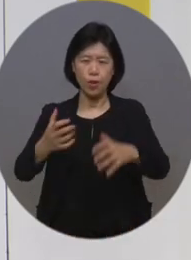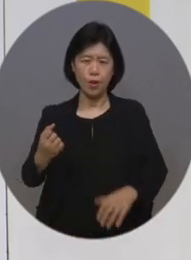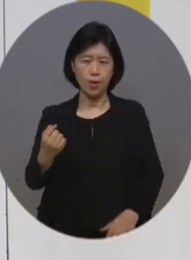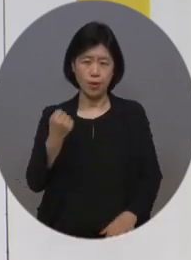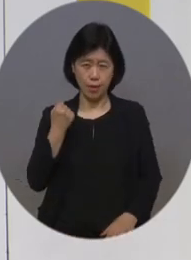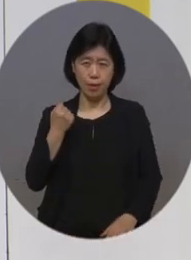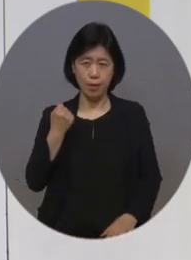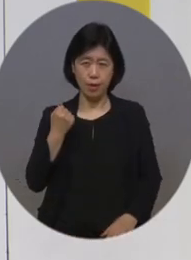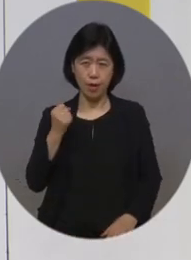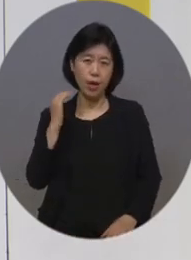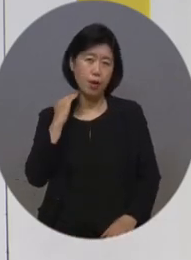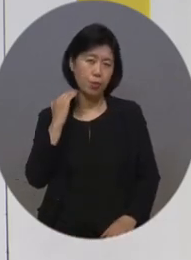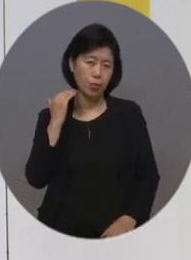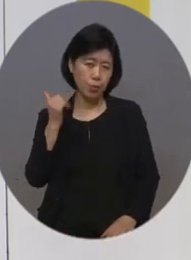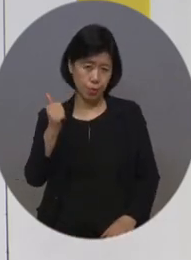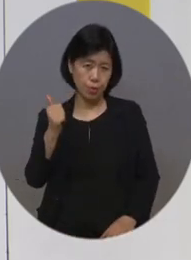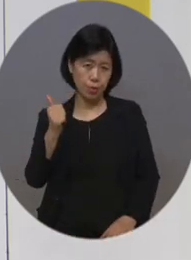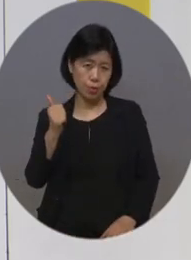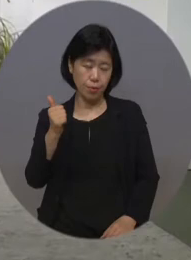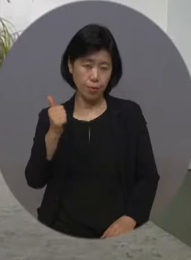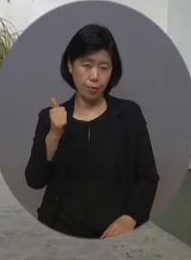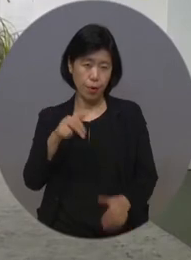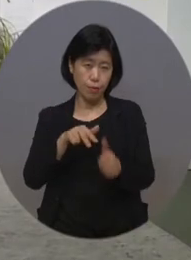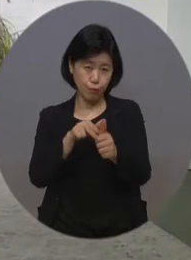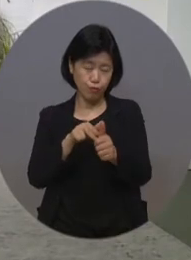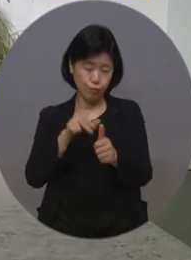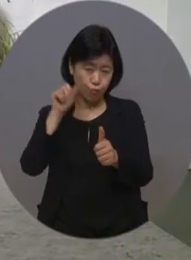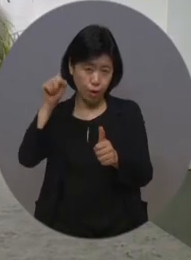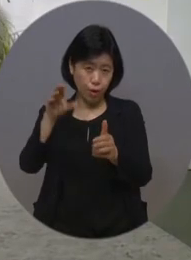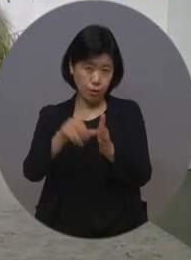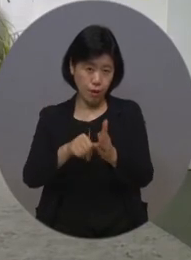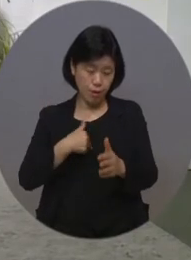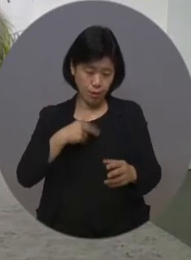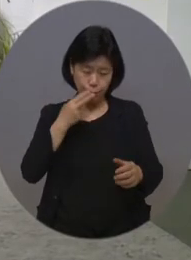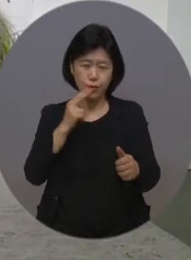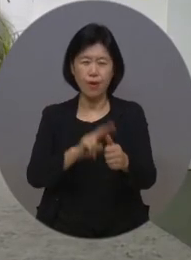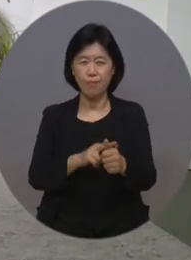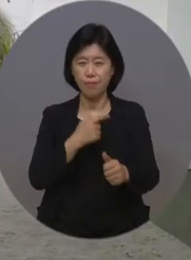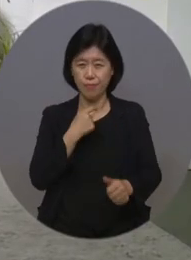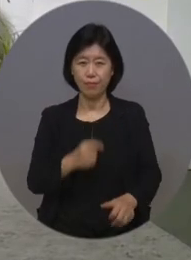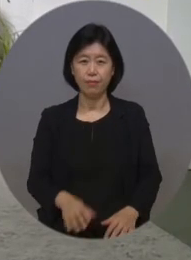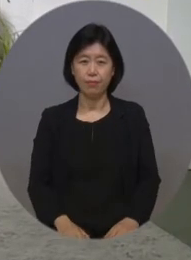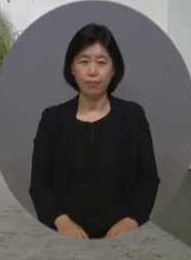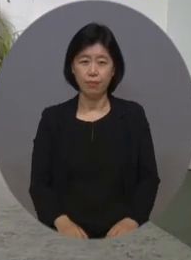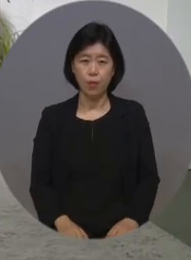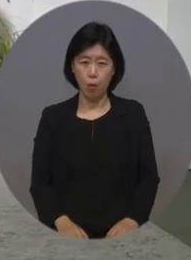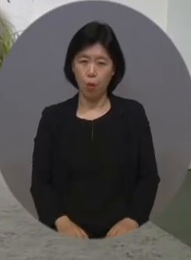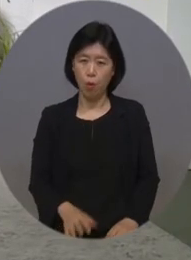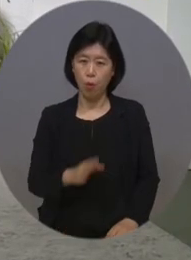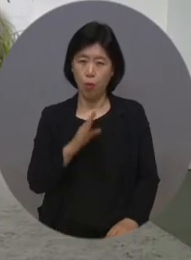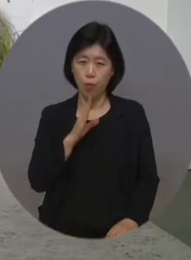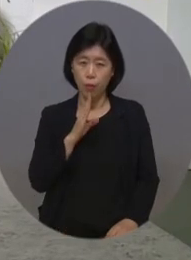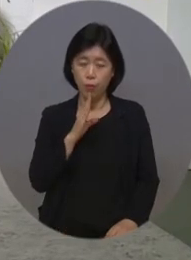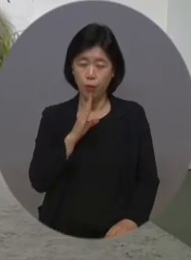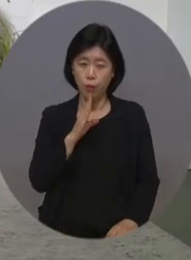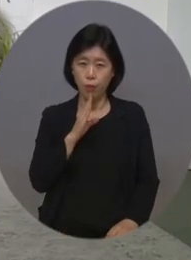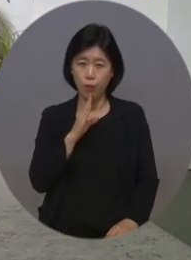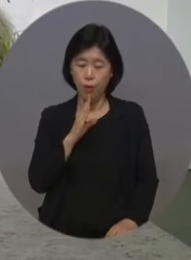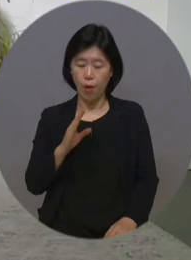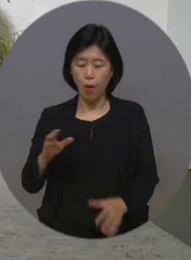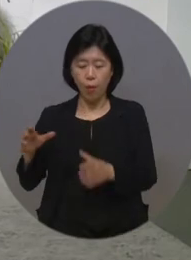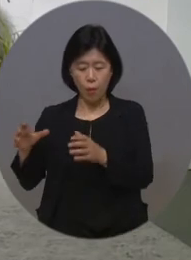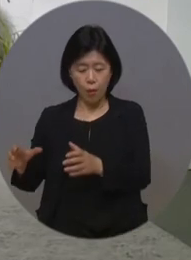도전하시는 거야 도전하려고 뭐 하고 있습니다 아 그랬군요 개 정말 이것도 챙기고 적어도 챙기는 게 아니고 정리를 딱